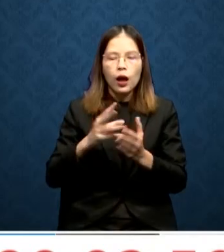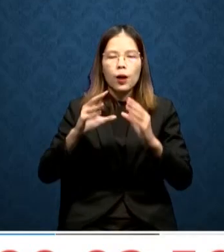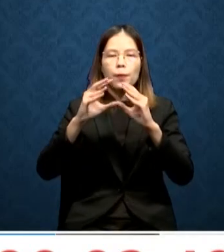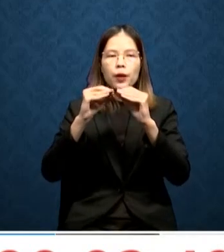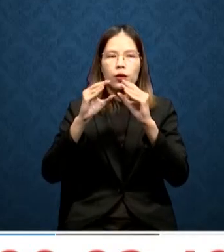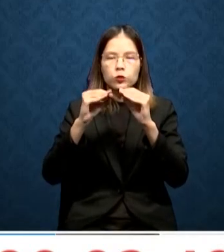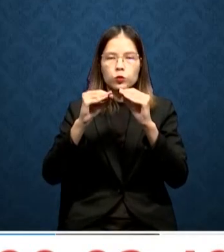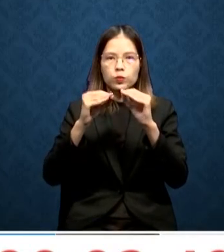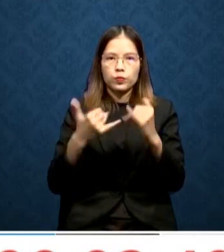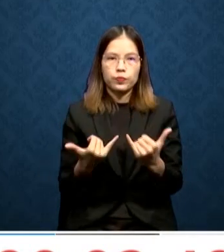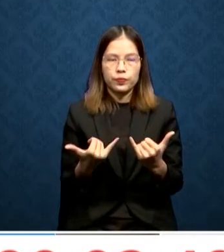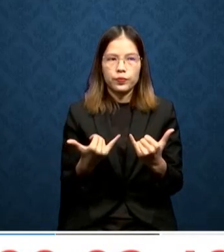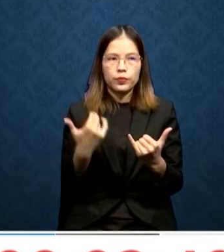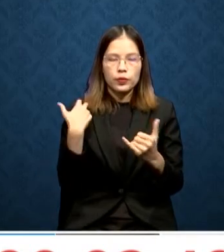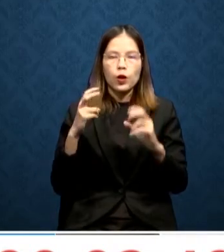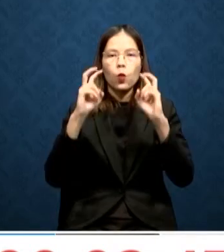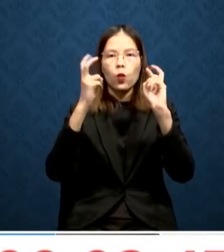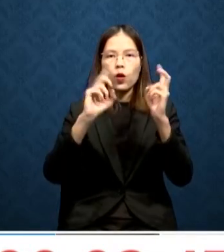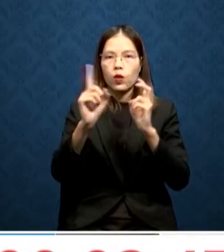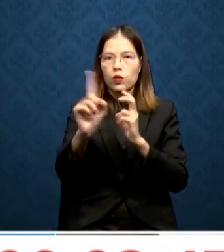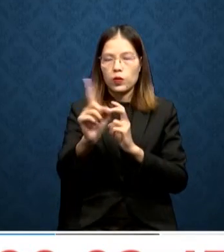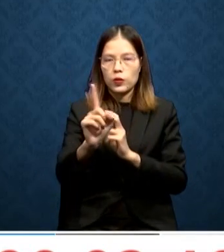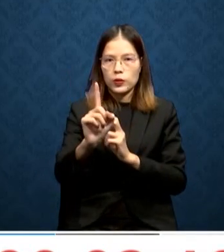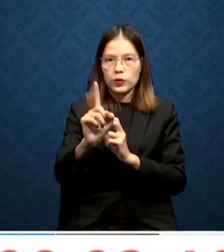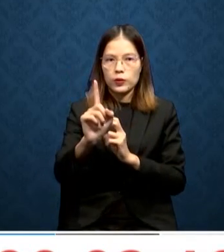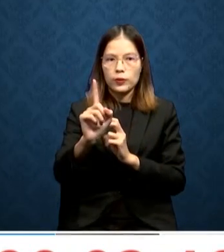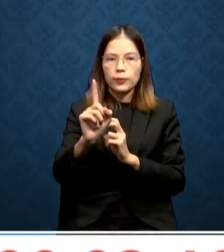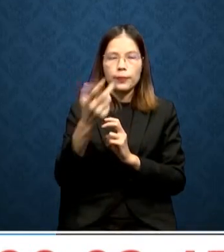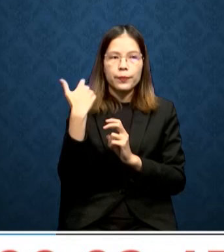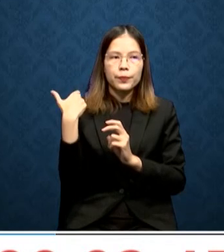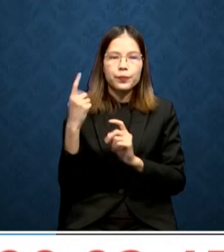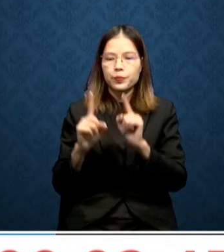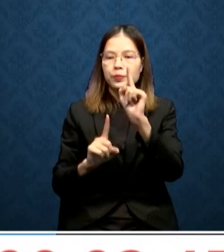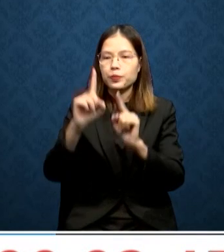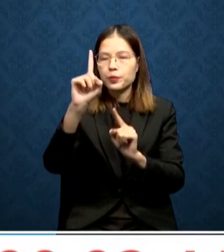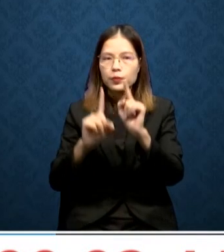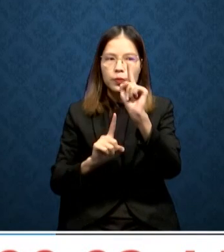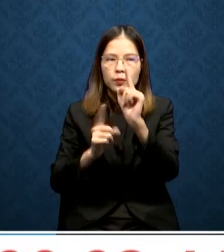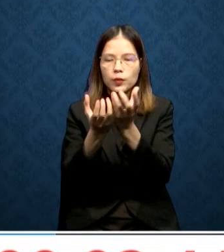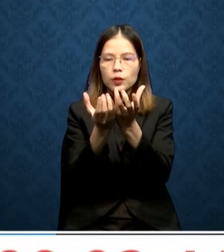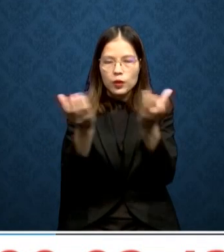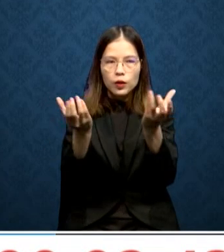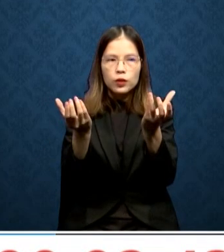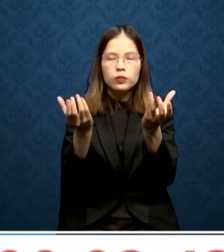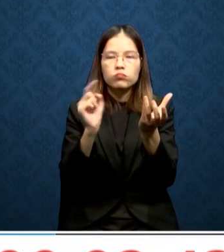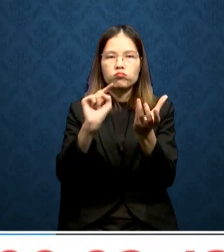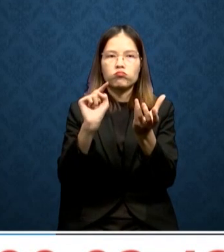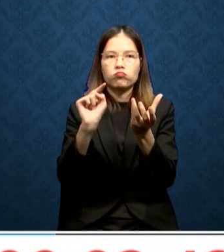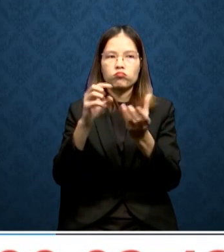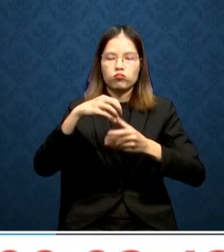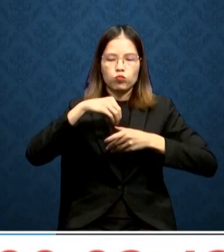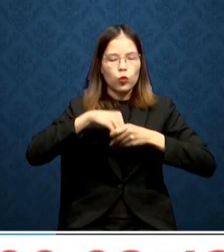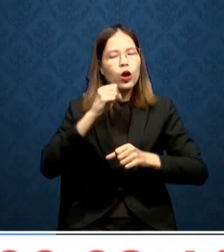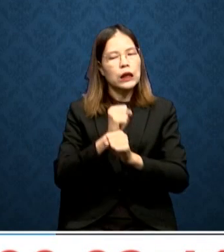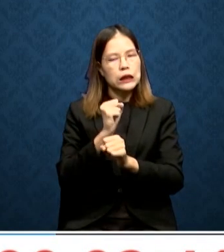าในหัวข้อเรื่องการประเมินคุณธรรมและความโปร่งใสของการดำเนินง